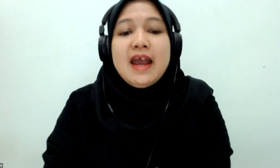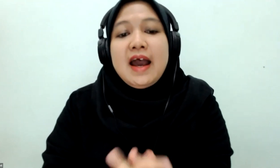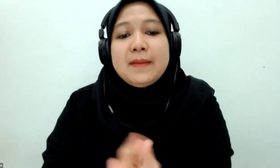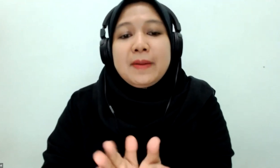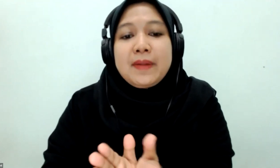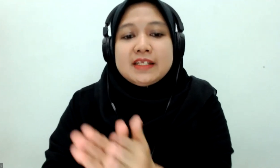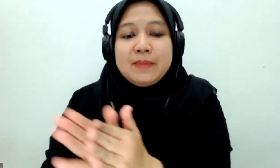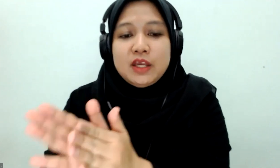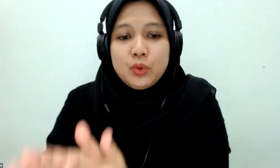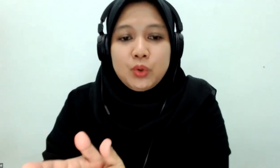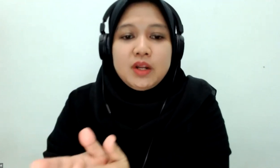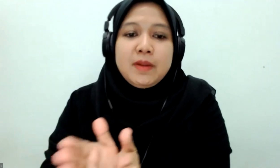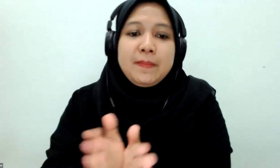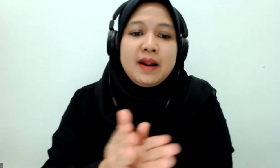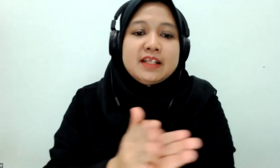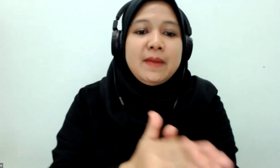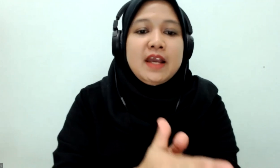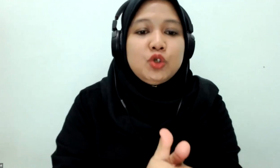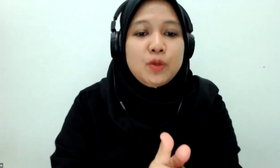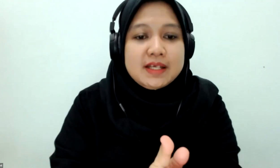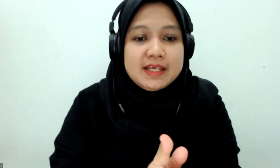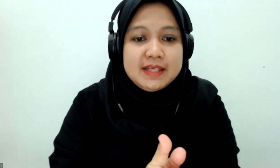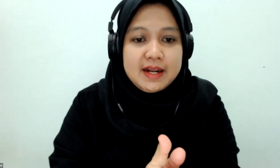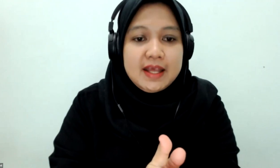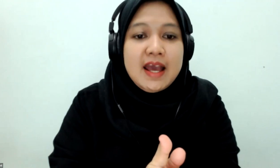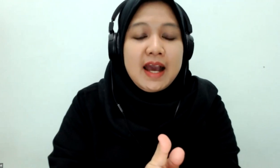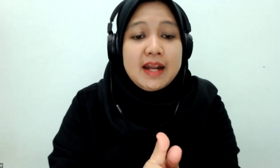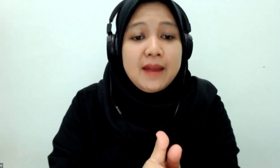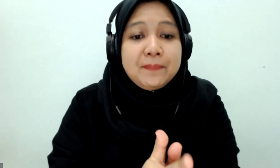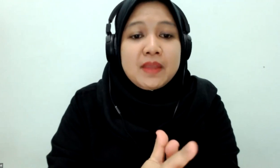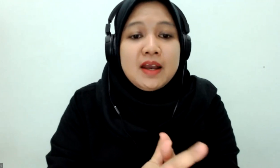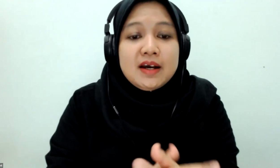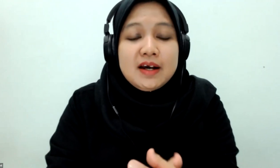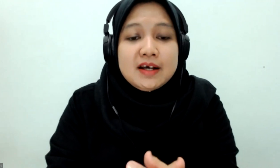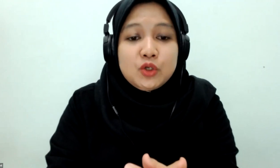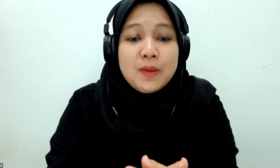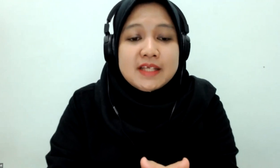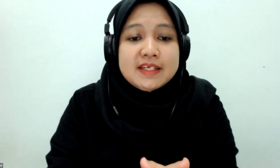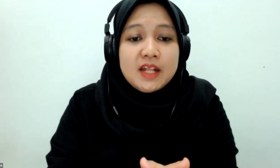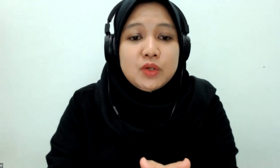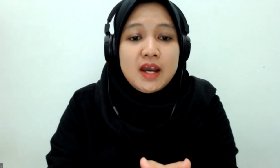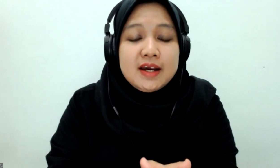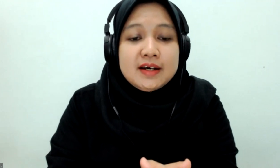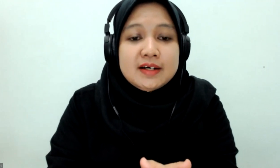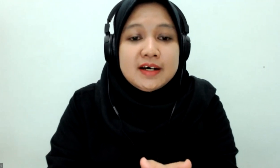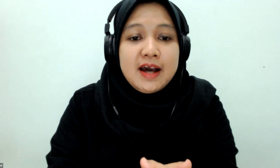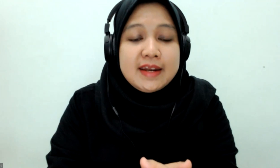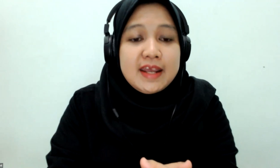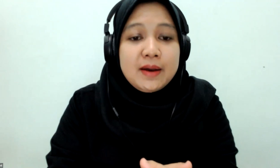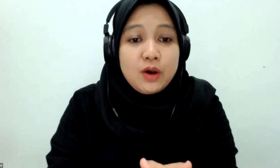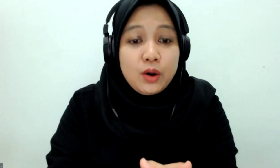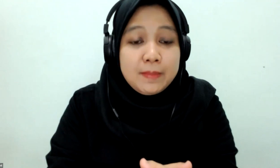dibedakan berperan sebagai guru dan berperan sebagai juru bahasa isyarat karena jujur bahasa isyarat Hai